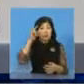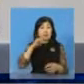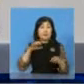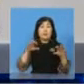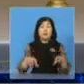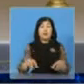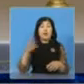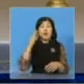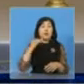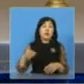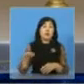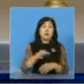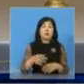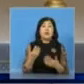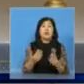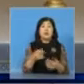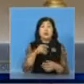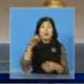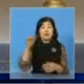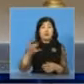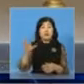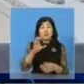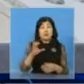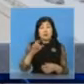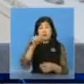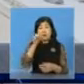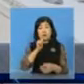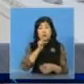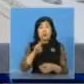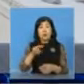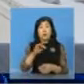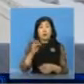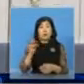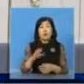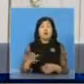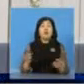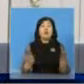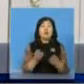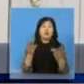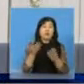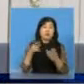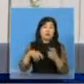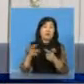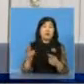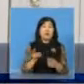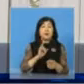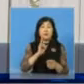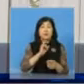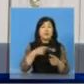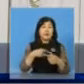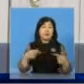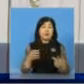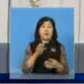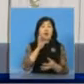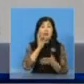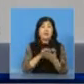Алматы облысында биыл қыркүйек айында ашылған Лукойл жағармай өнімдерін шығаратын зауыт жұмысының алғашқы нәтижесі жерлері жайында